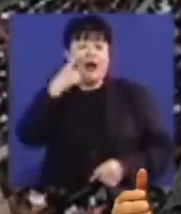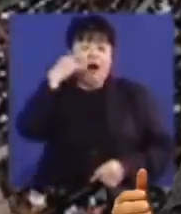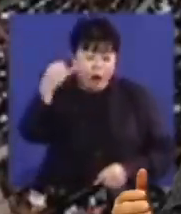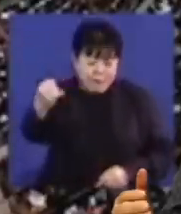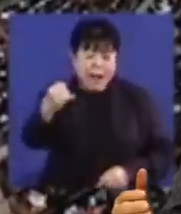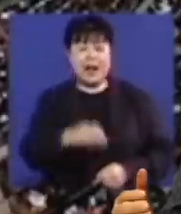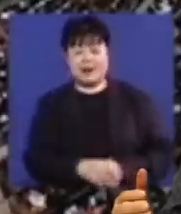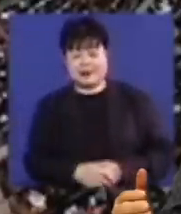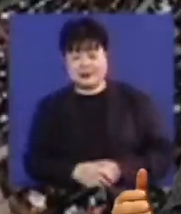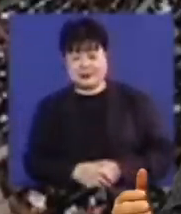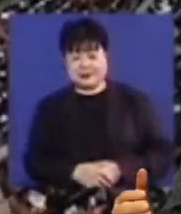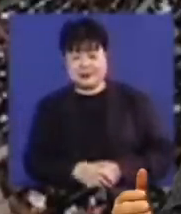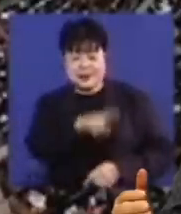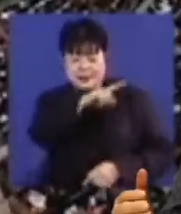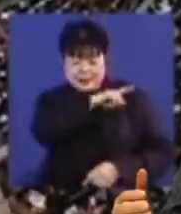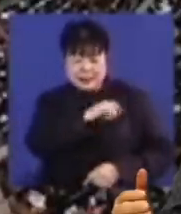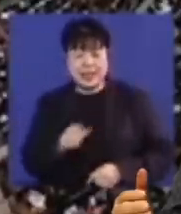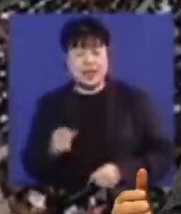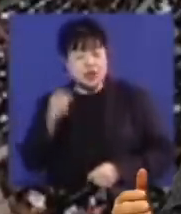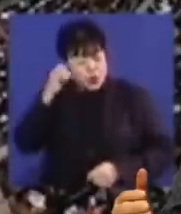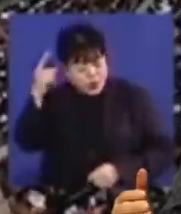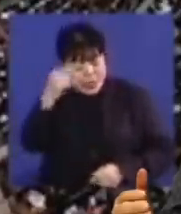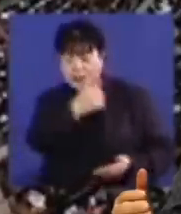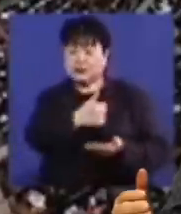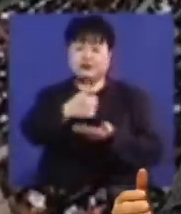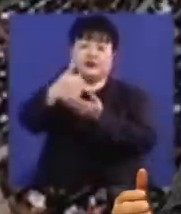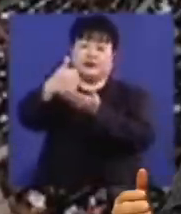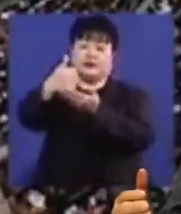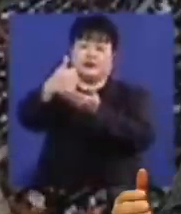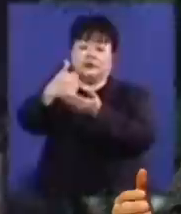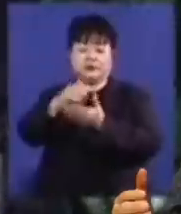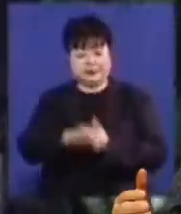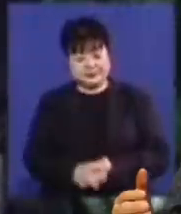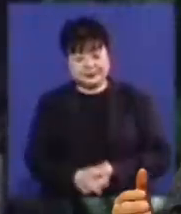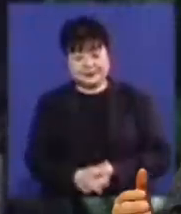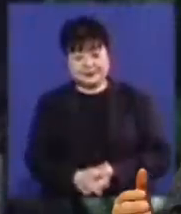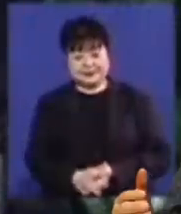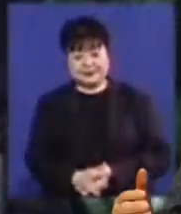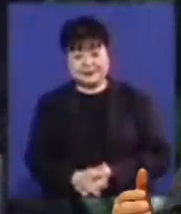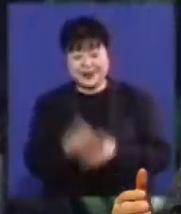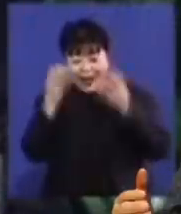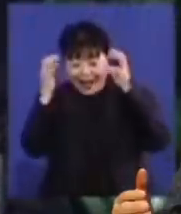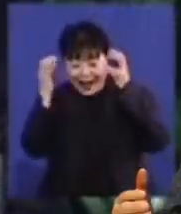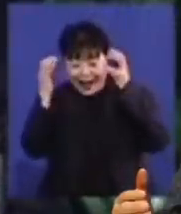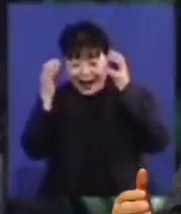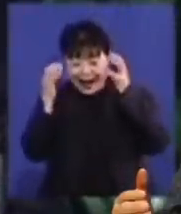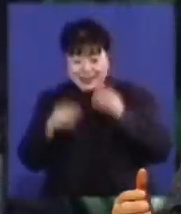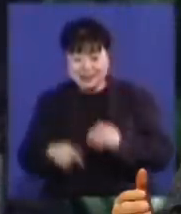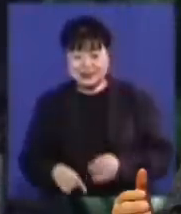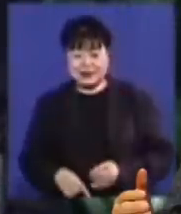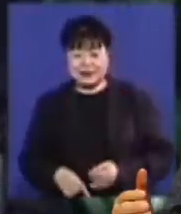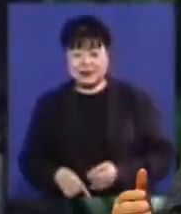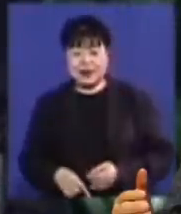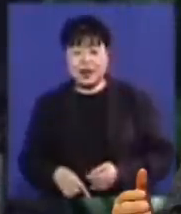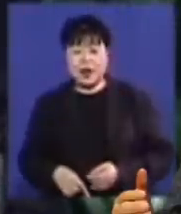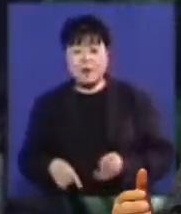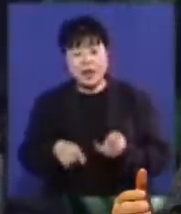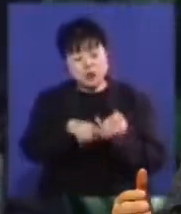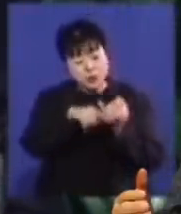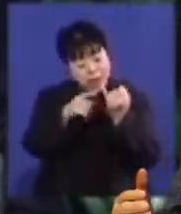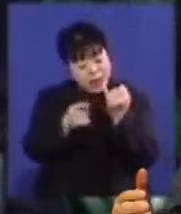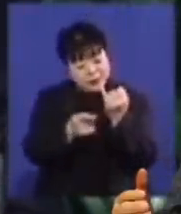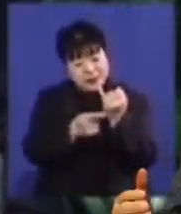어머니. 어머니가 가장 위대한 분인 것입니다. 어린아이를 뱃속에